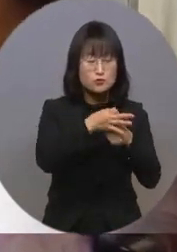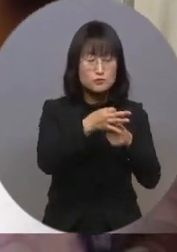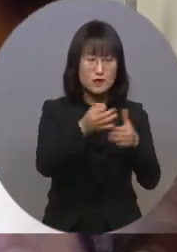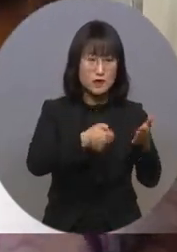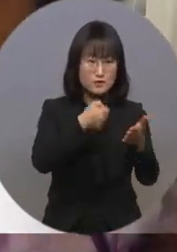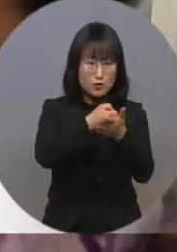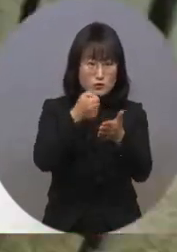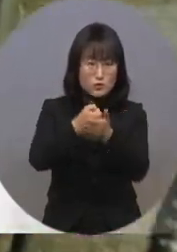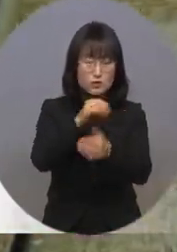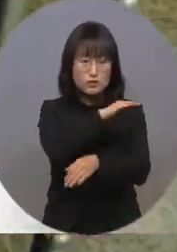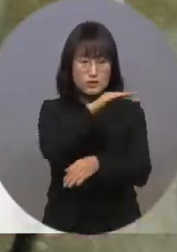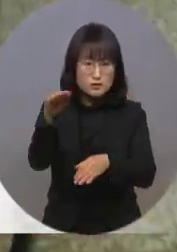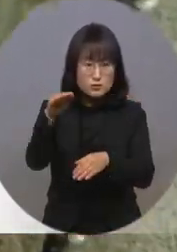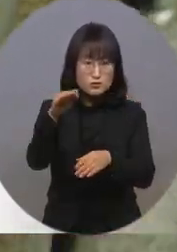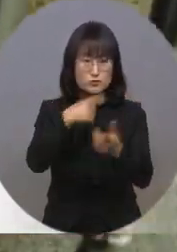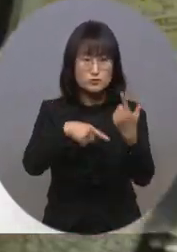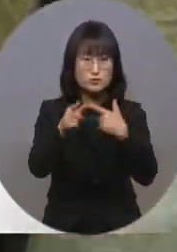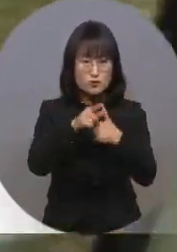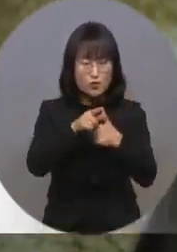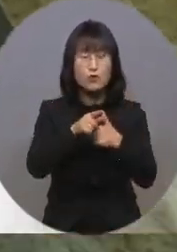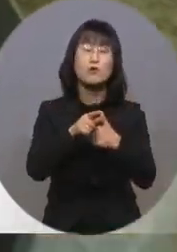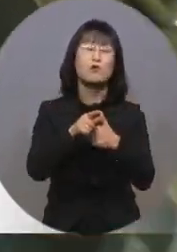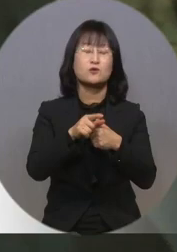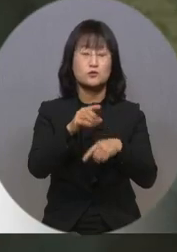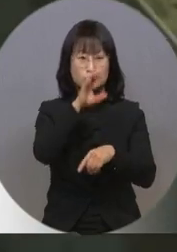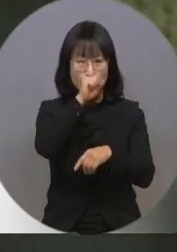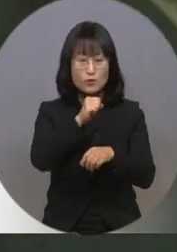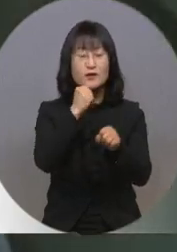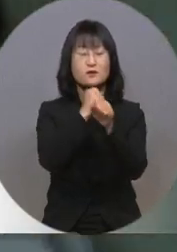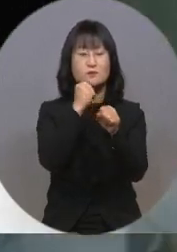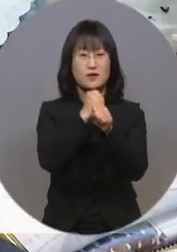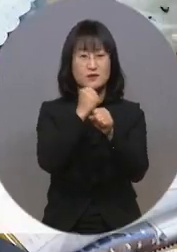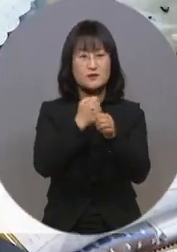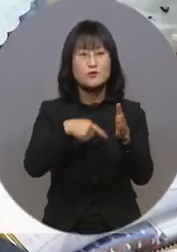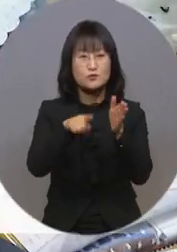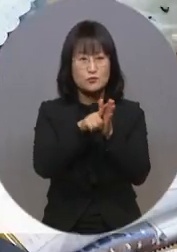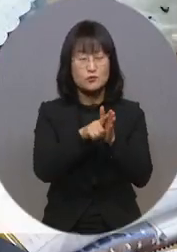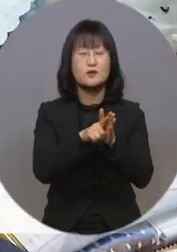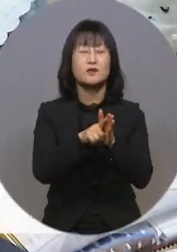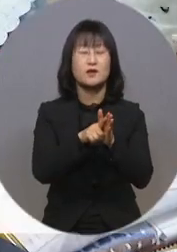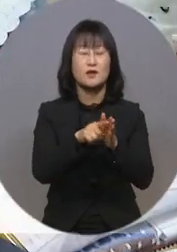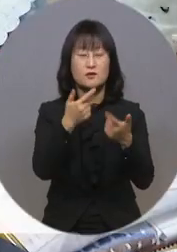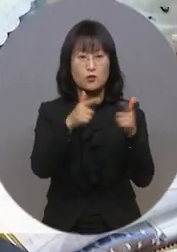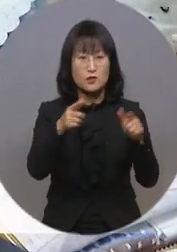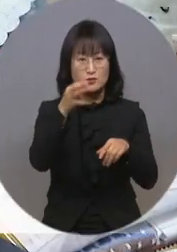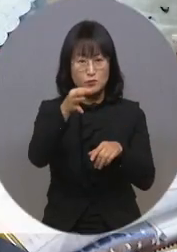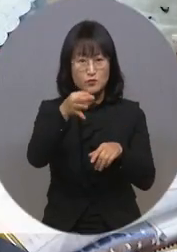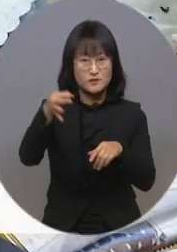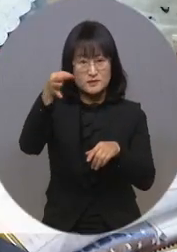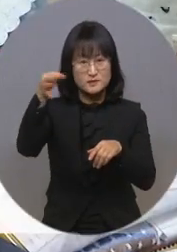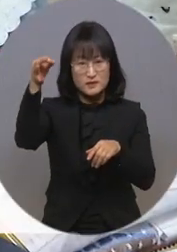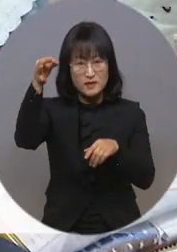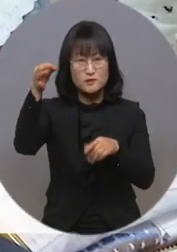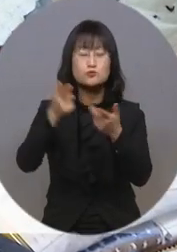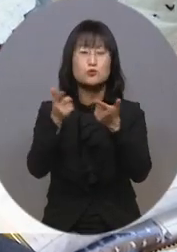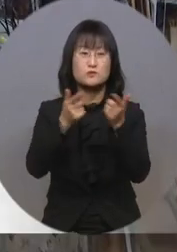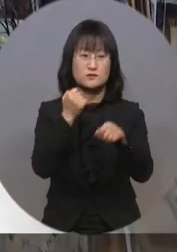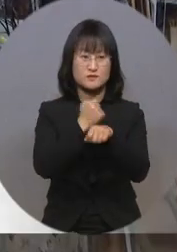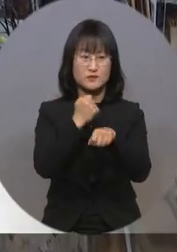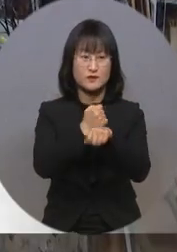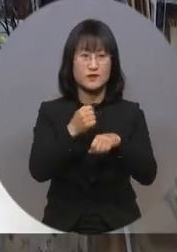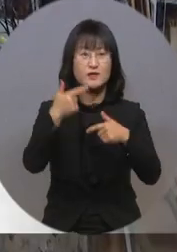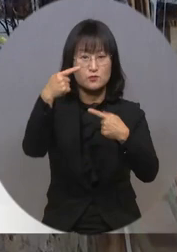위해 재산범위 특례액과 주거용 재산 한도액도 상향에 1월 1일부터 함께 시행됩니다